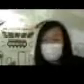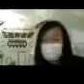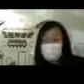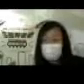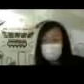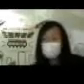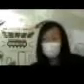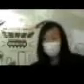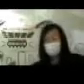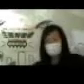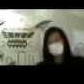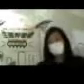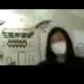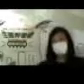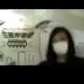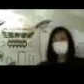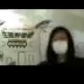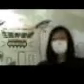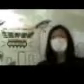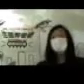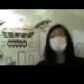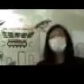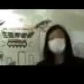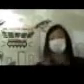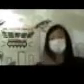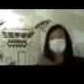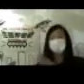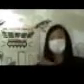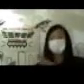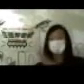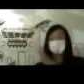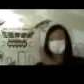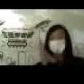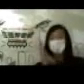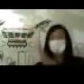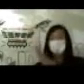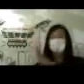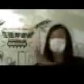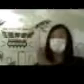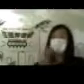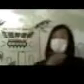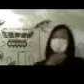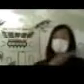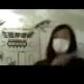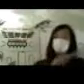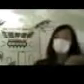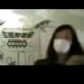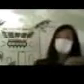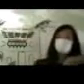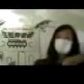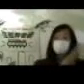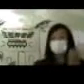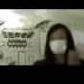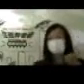好，咁我哋睇下下一棵榕树。咁我哋一去咧，就由呢个荔枝窝咧去咗锦田